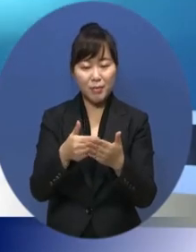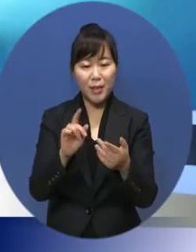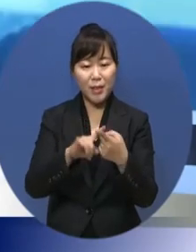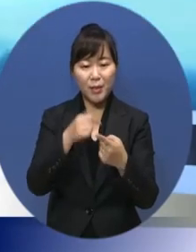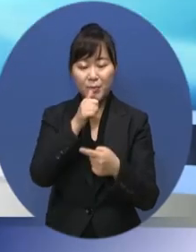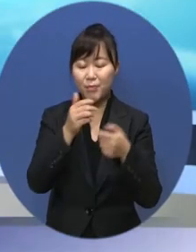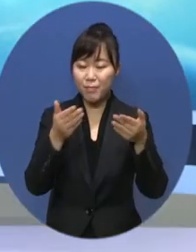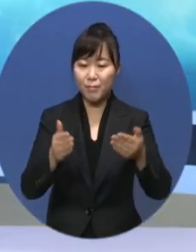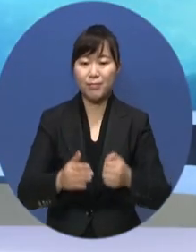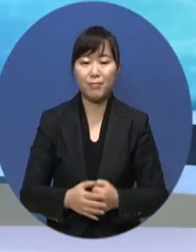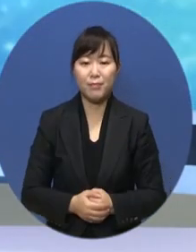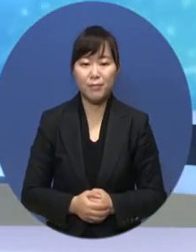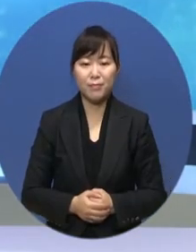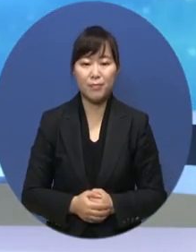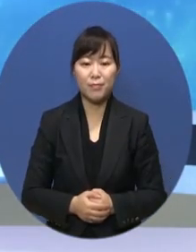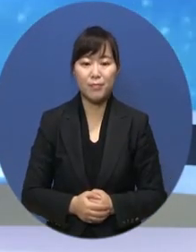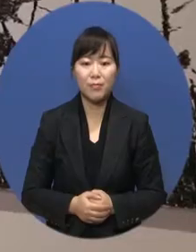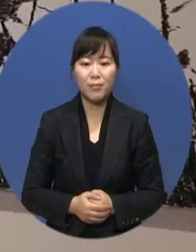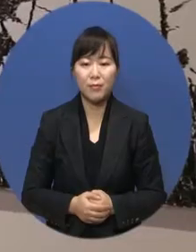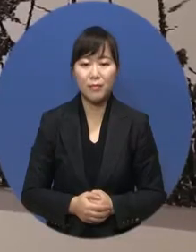소개합니다.